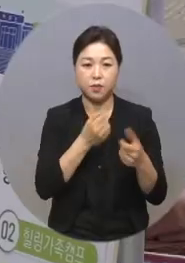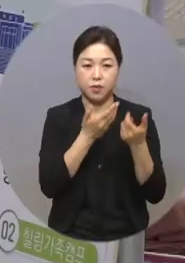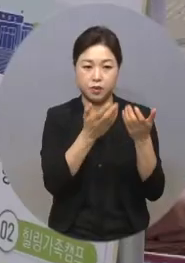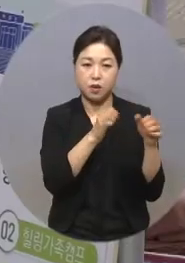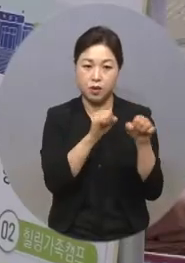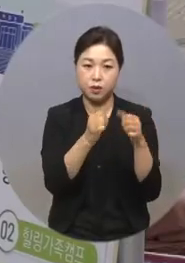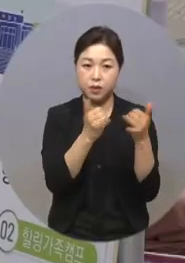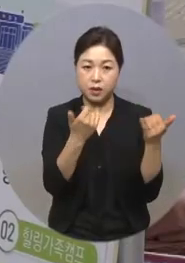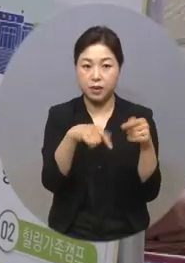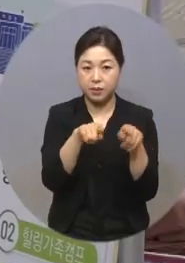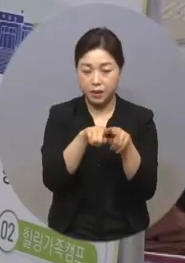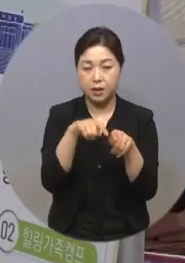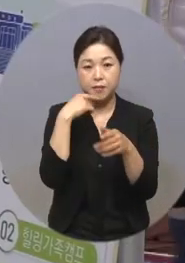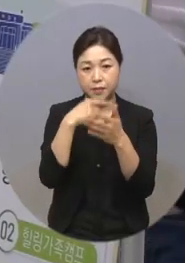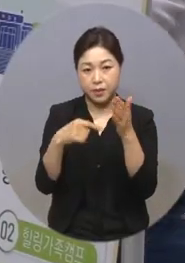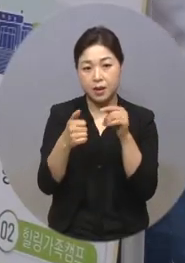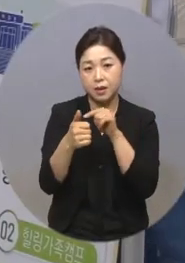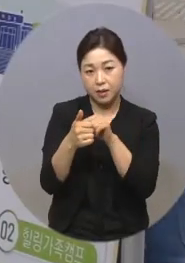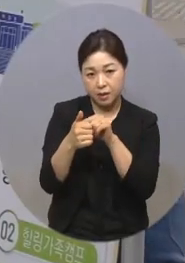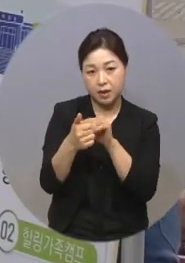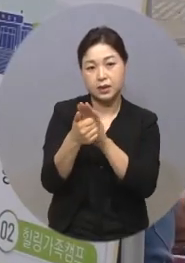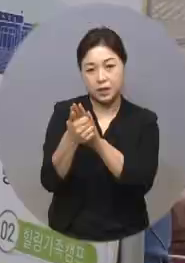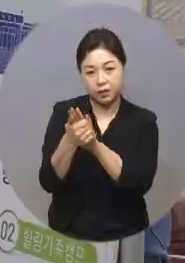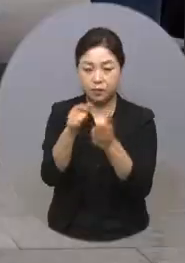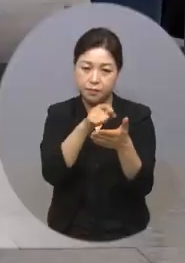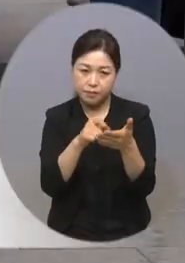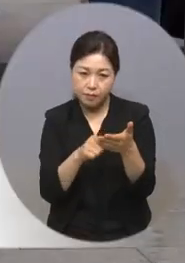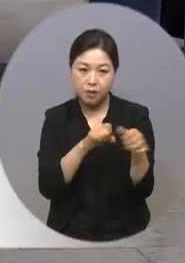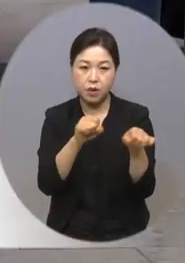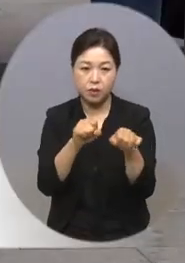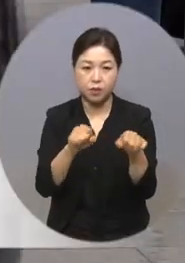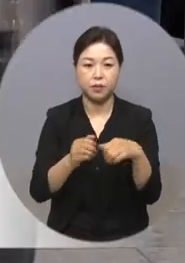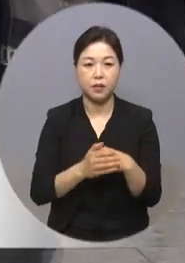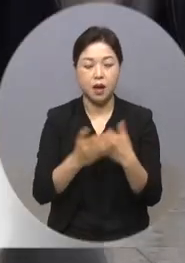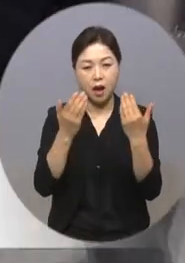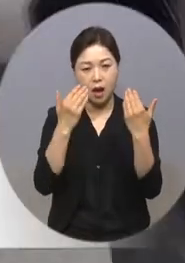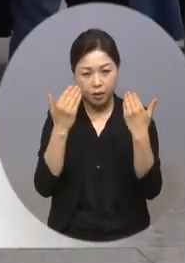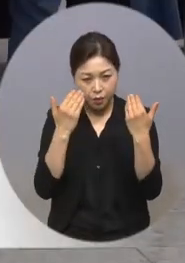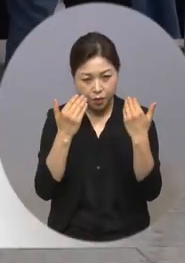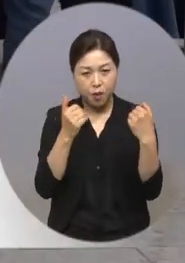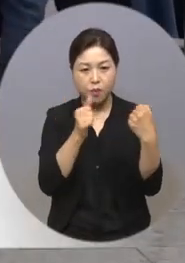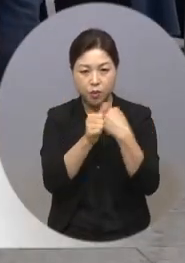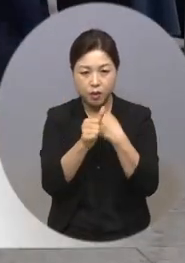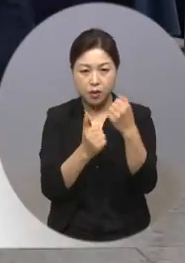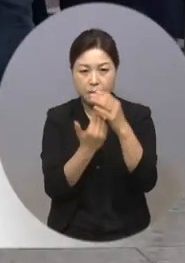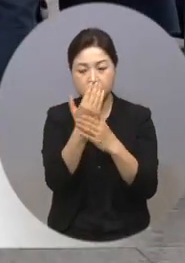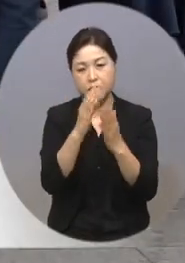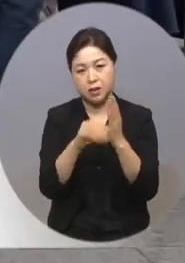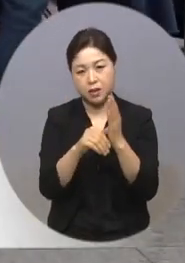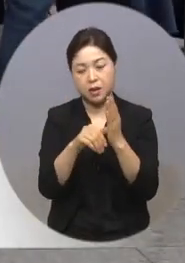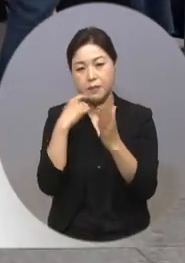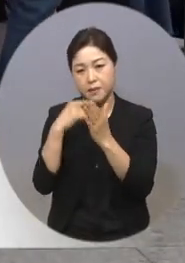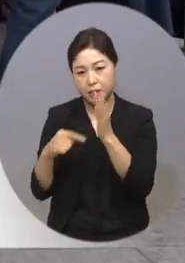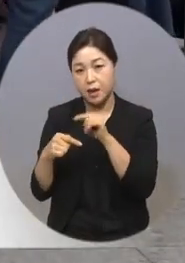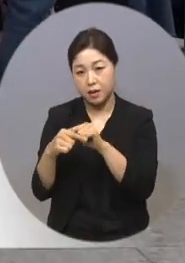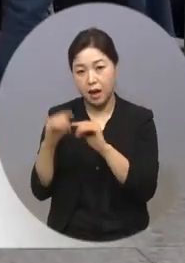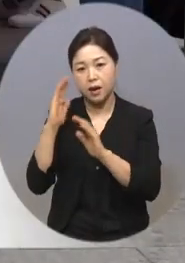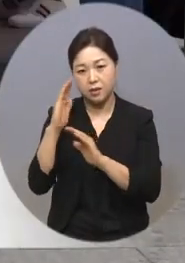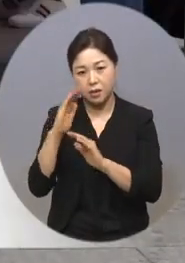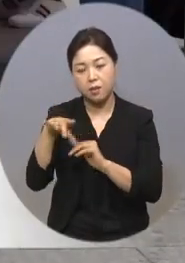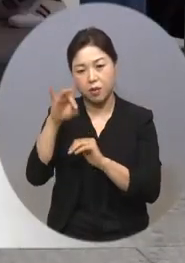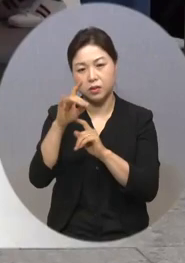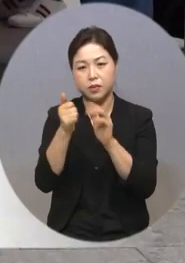피해자 지원 확대 4명 운동을 펼쳤습니다 학교폭력이 발생해 수든 p 학생 7 바우 선 돼야 되는데